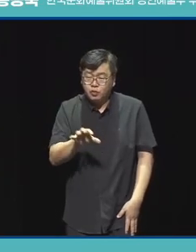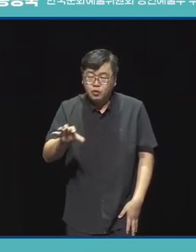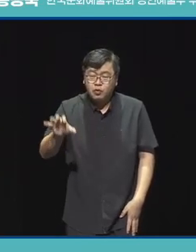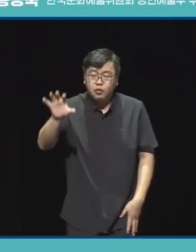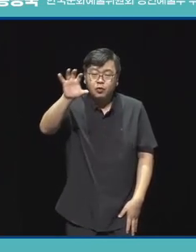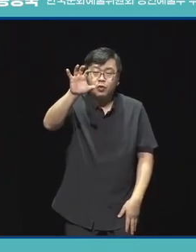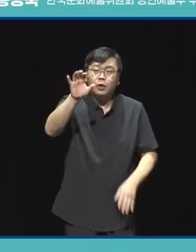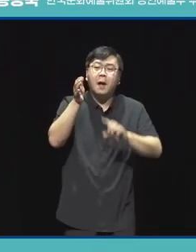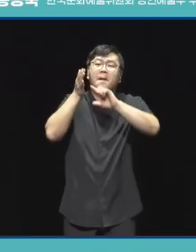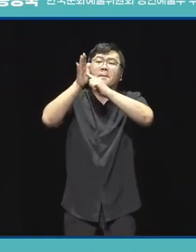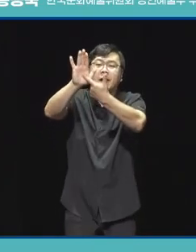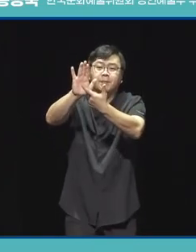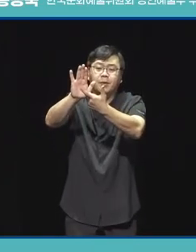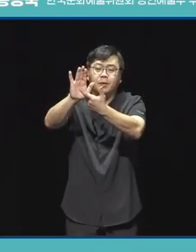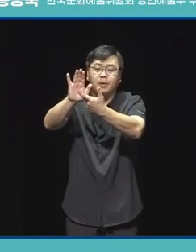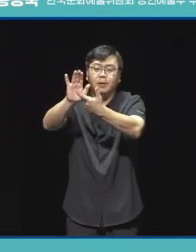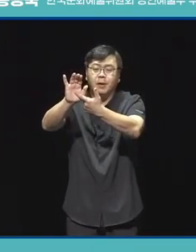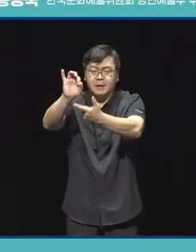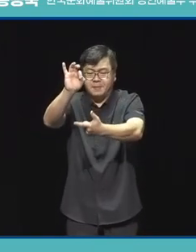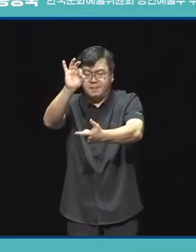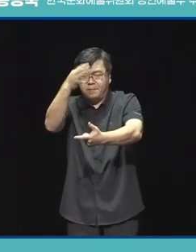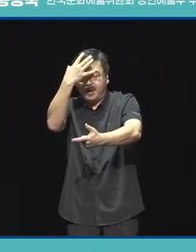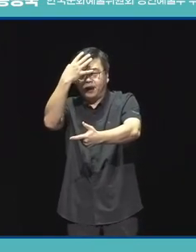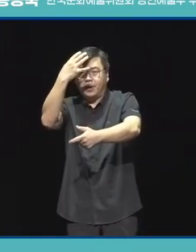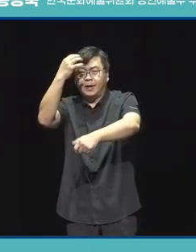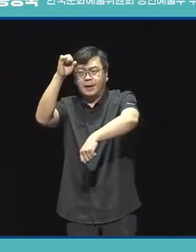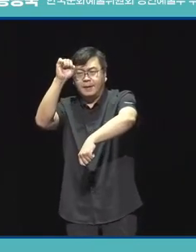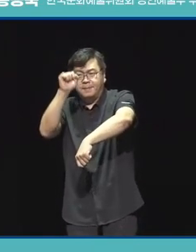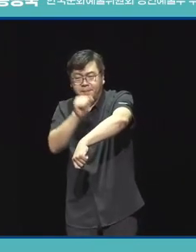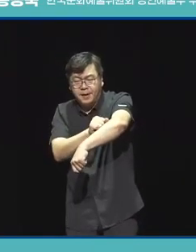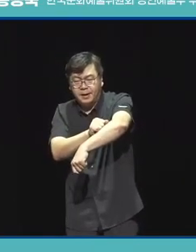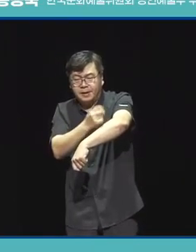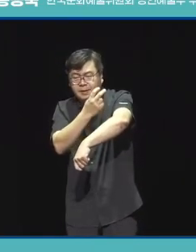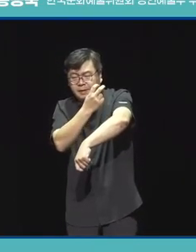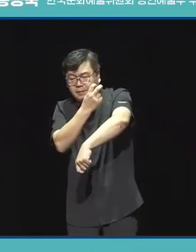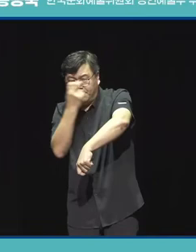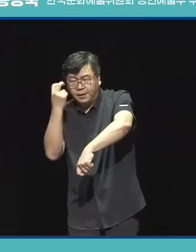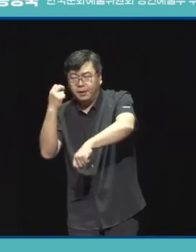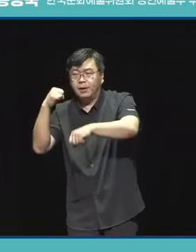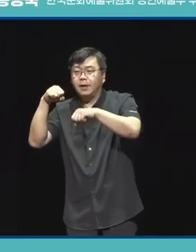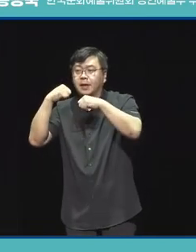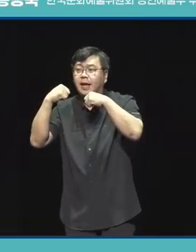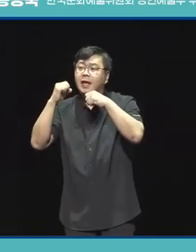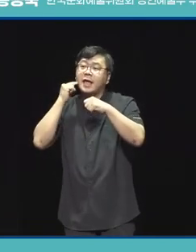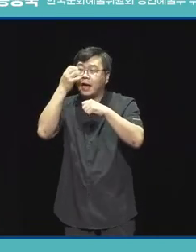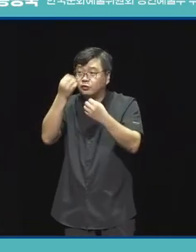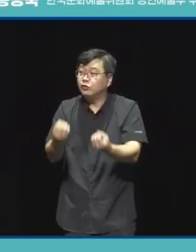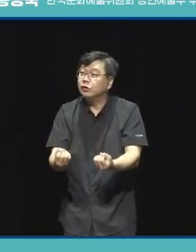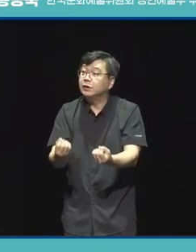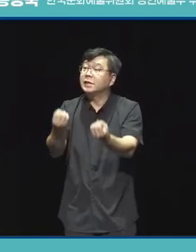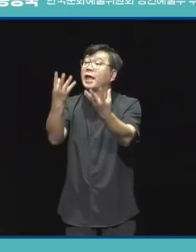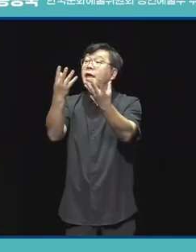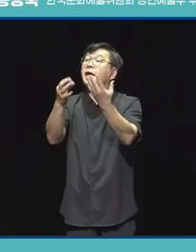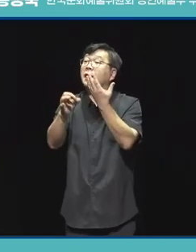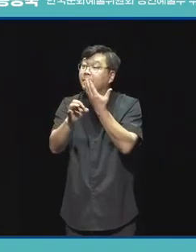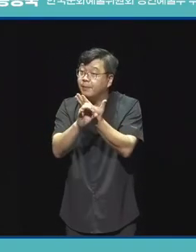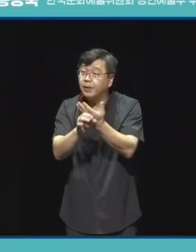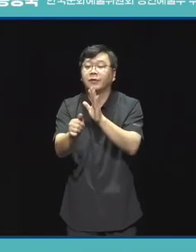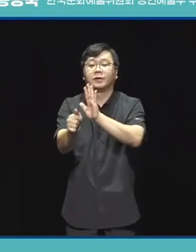공연예술제와 우수공연예술제에 대한 일부 제작비를 지원하는 사업이라고 보시면 되겠습니다